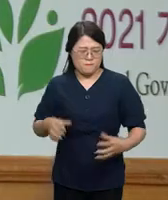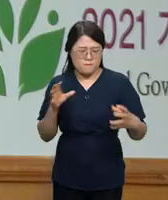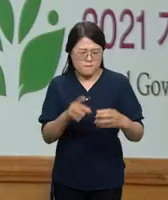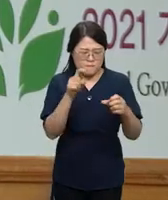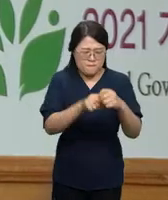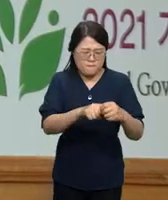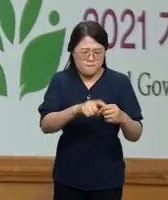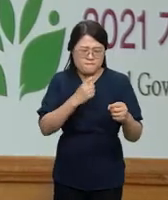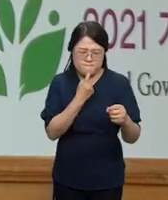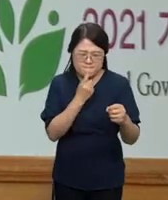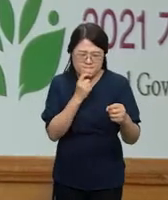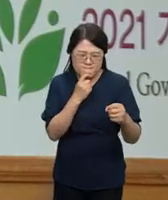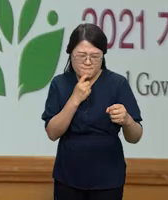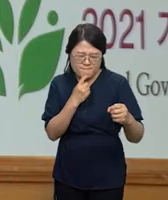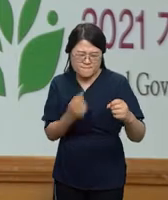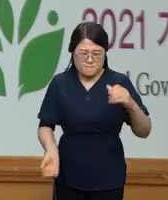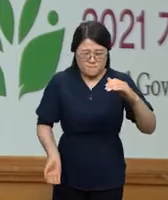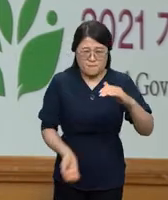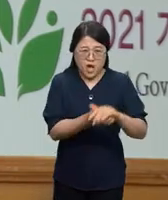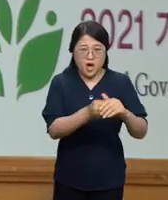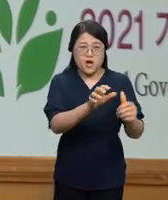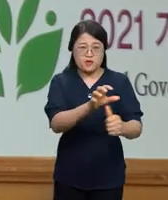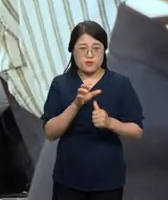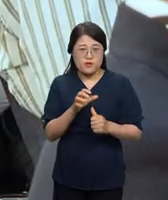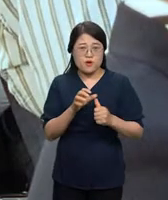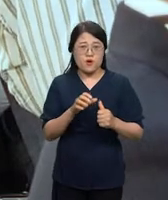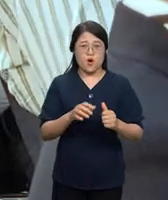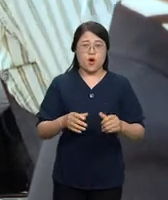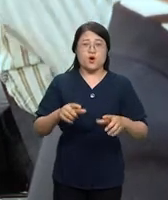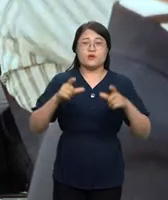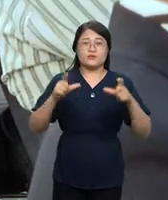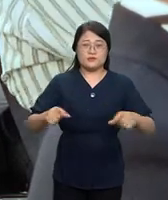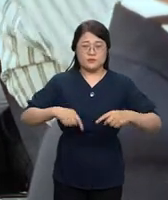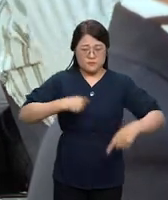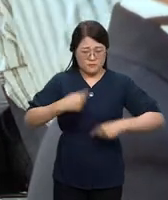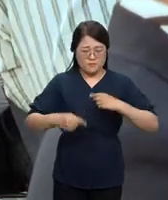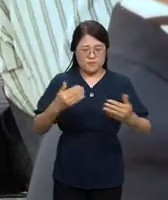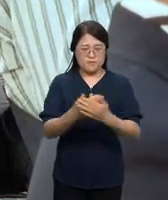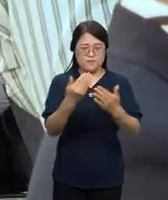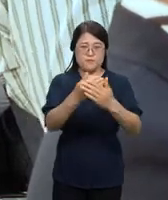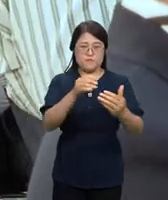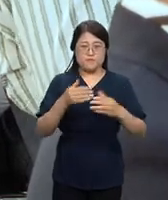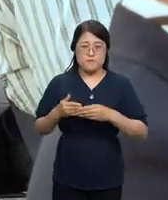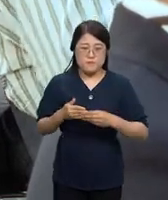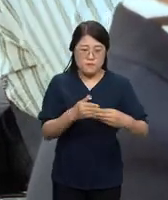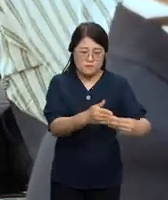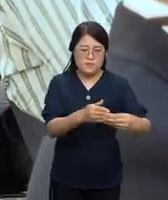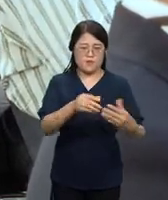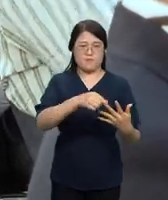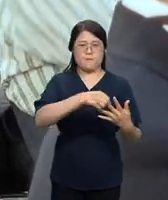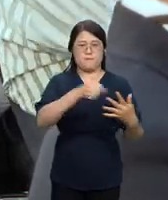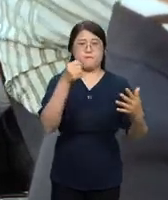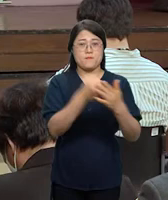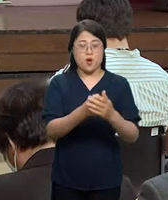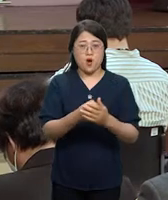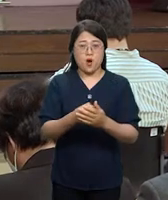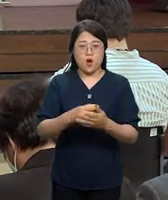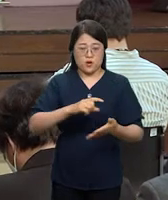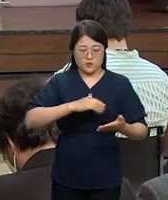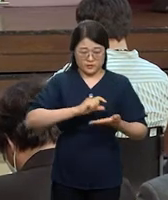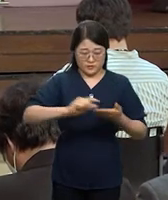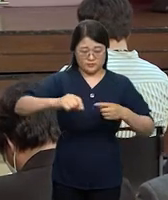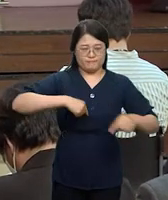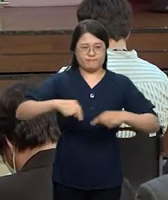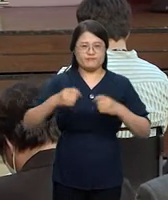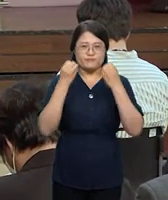활용한 우수 자치분권 활동을 발굴하고 지방자치 발전에 기여한 지역 리더를 선정해 지방정치의 새로운